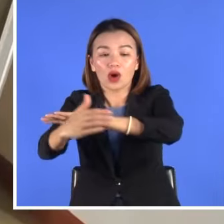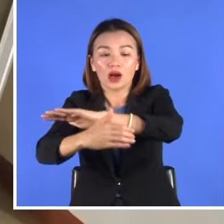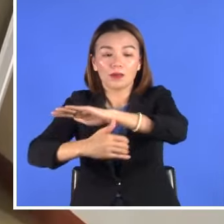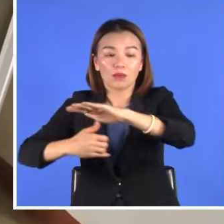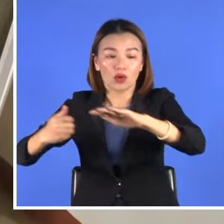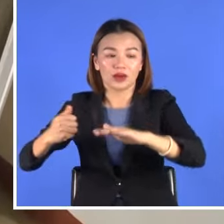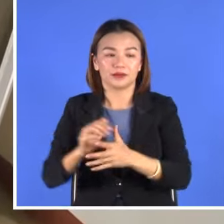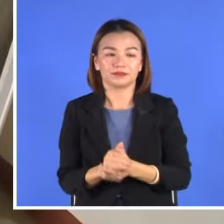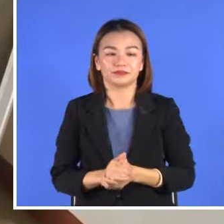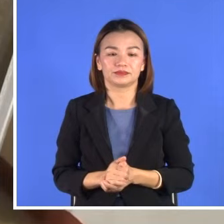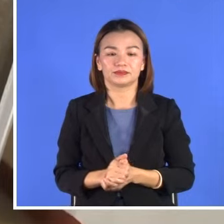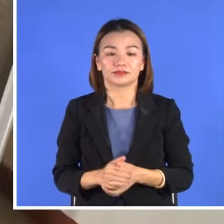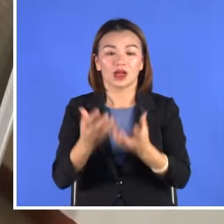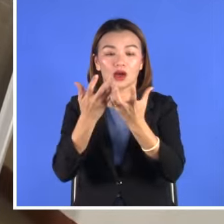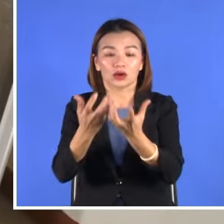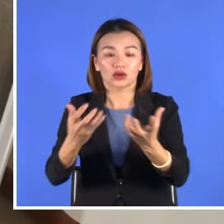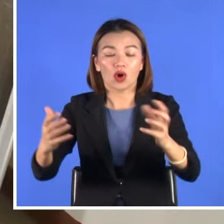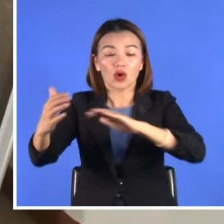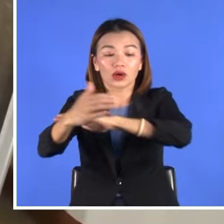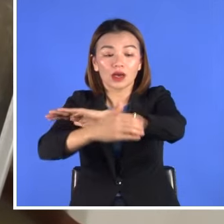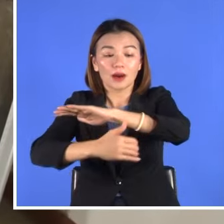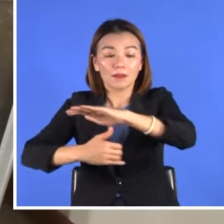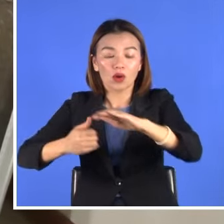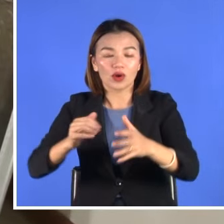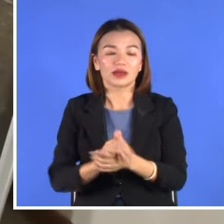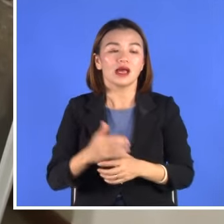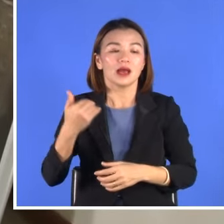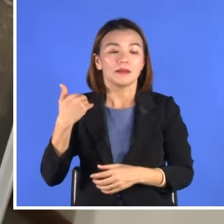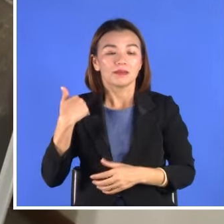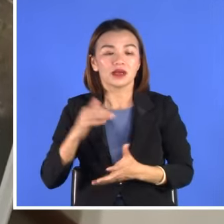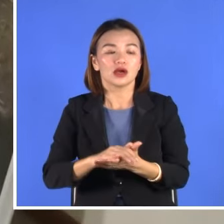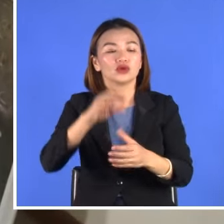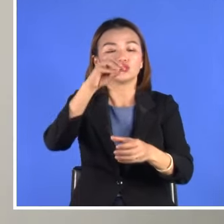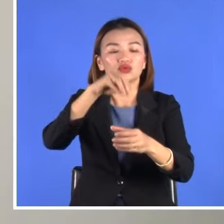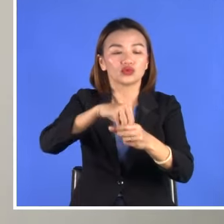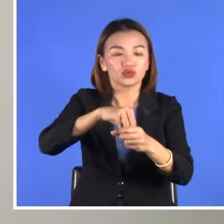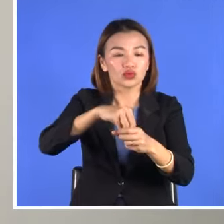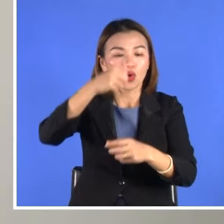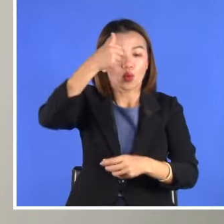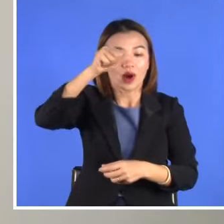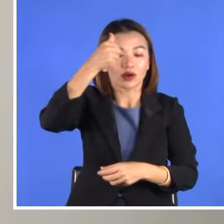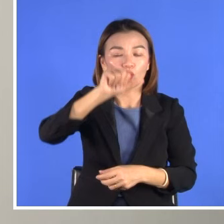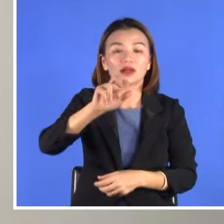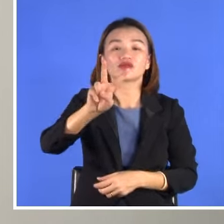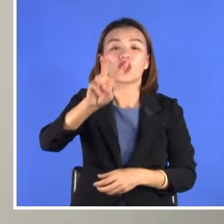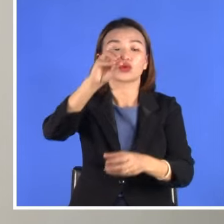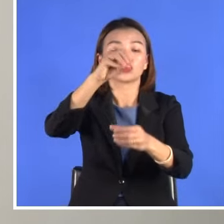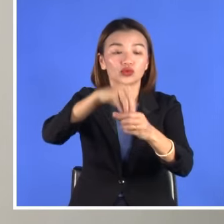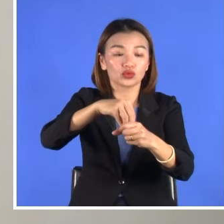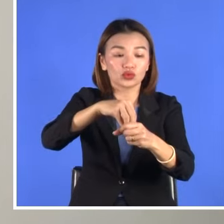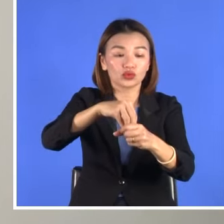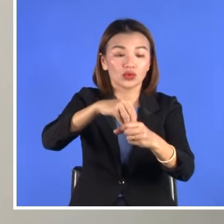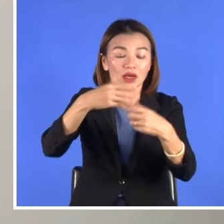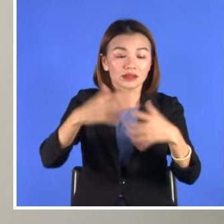สินในบ้านไม่ใช่แค่นั้นมาปาร์ตี้ร้องคาราโอเกะอยู่ 2วันเลยค่ะเสร็จแล้วปุ๊บนี่ๆ